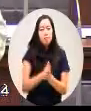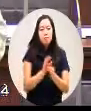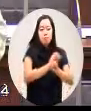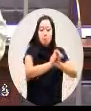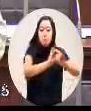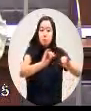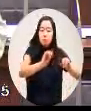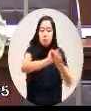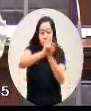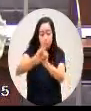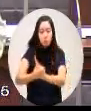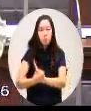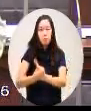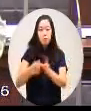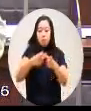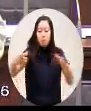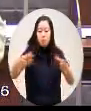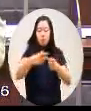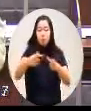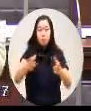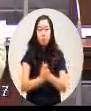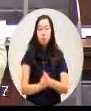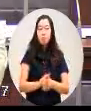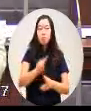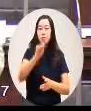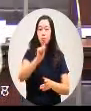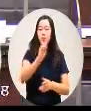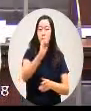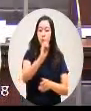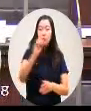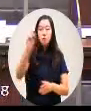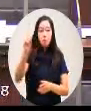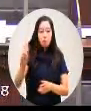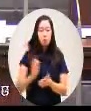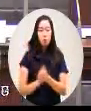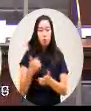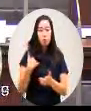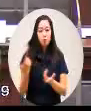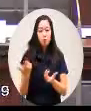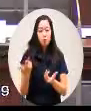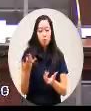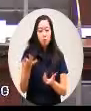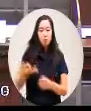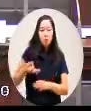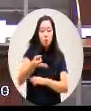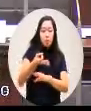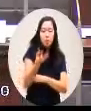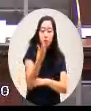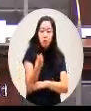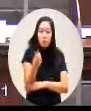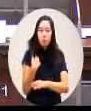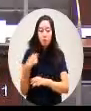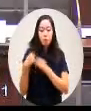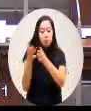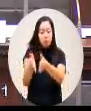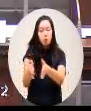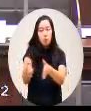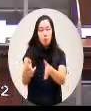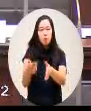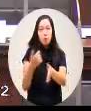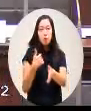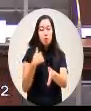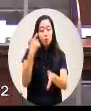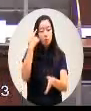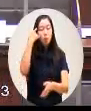移转就 TOD、啊、让我们政府较少支出、啊、这个方向我感觉